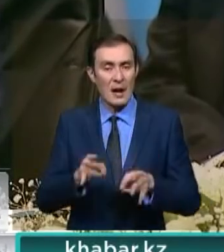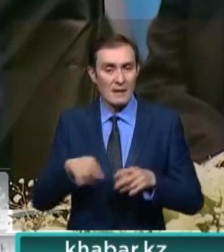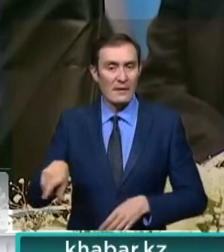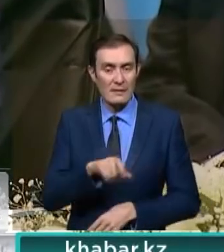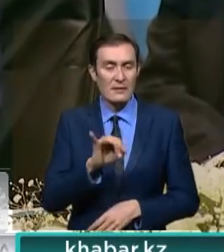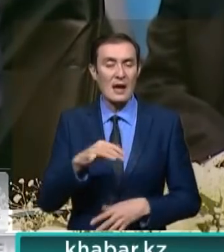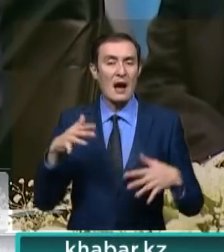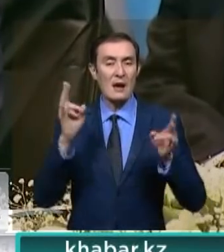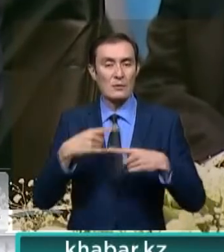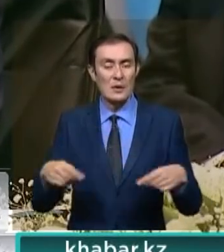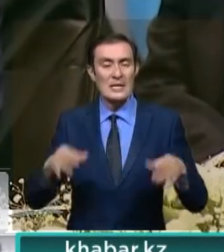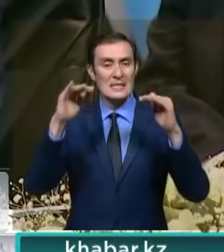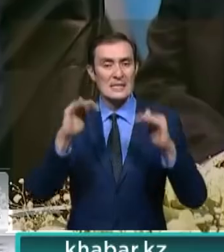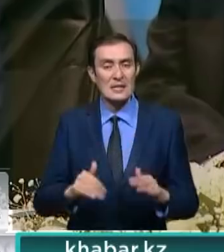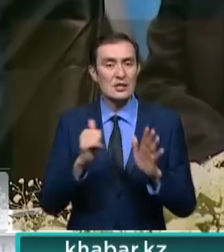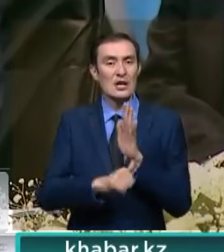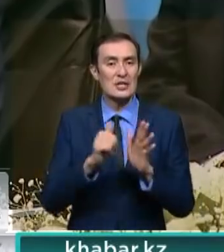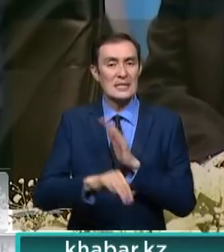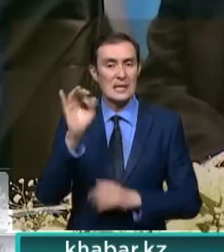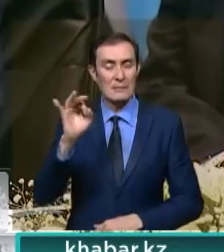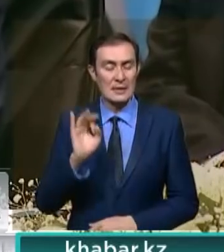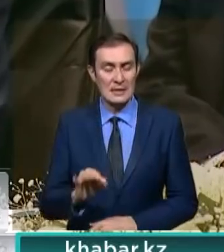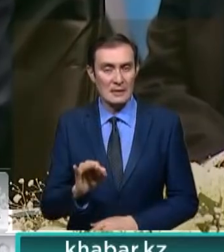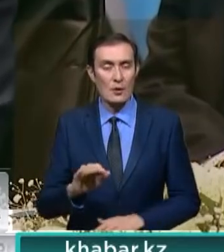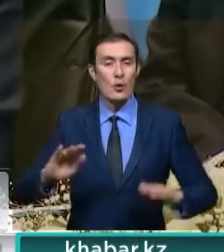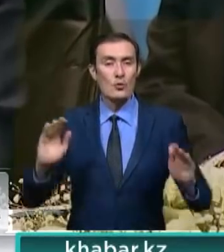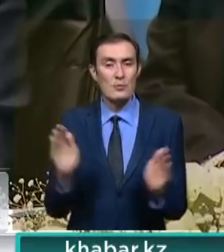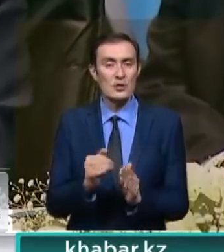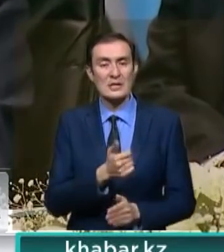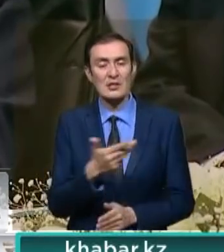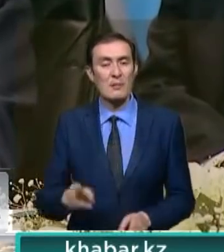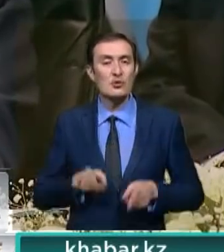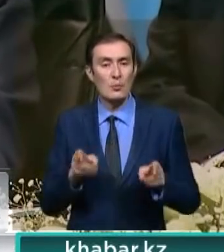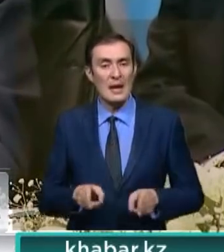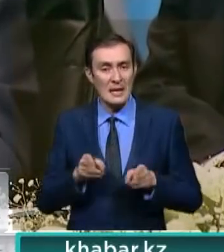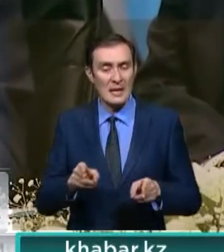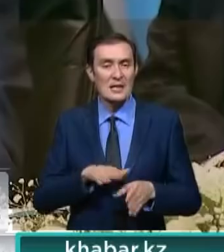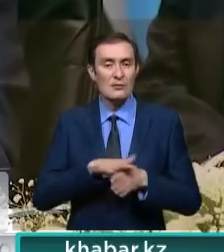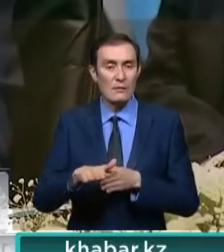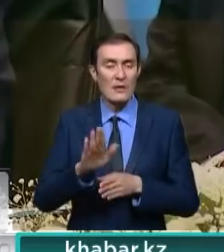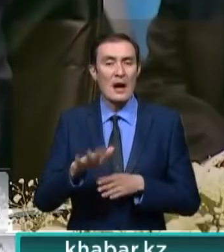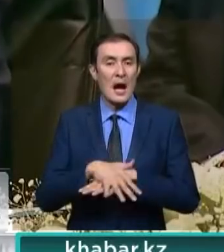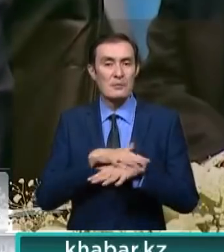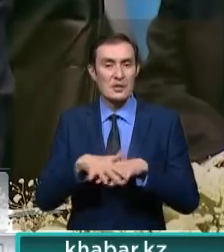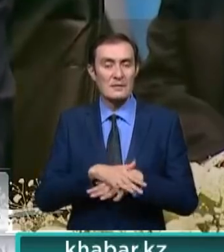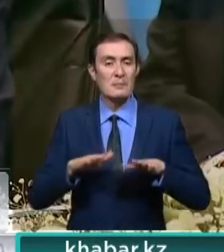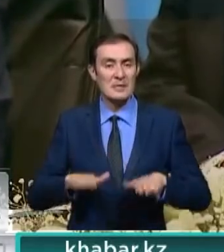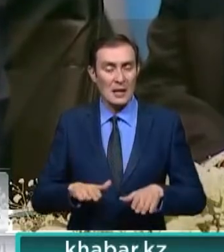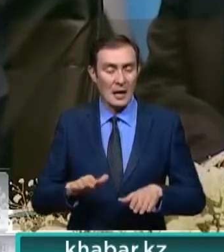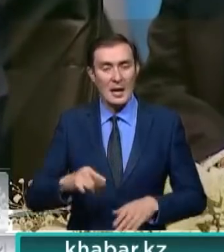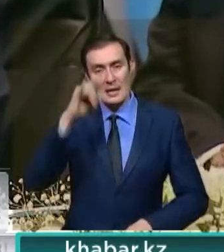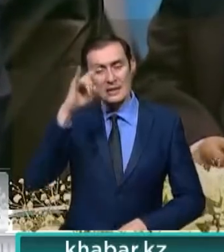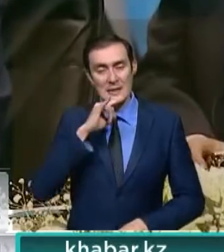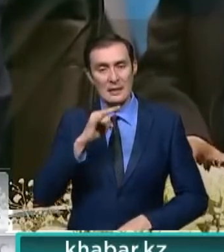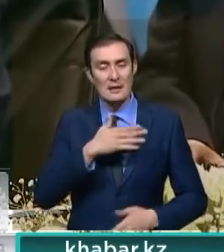происшествий и аварий снизилась на 60%. Уменьшилось количество преступлений, совершенных в общественных местах.